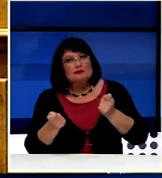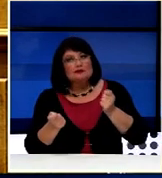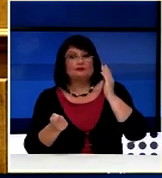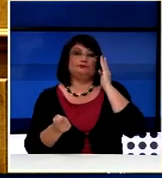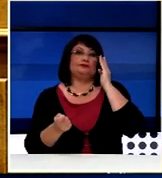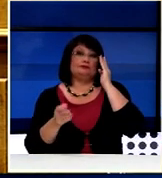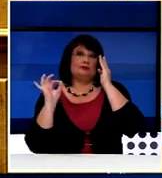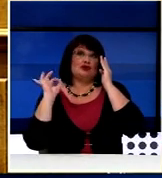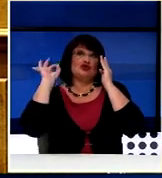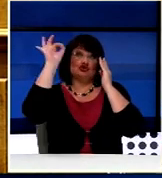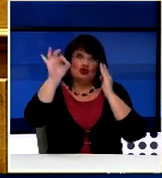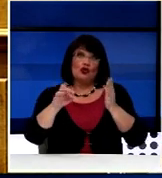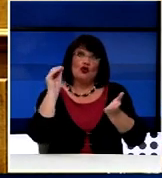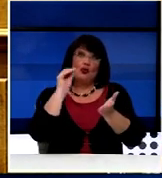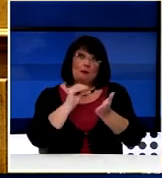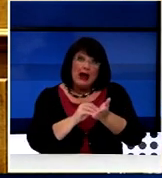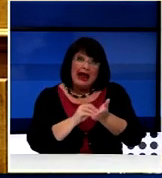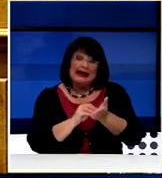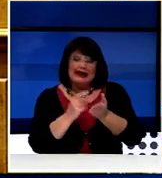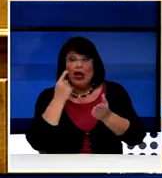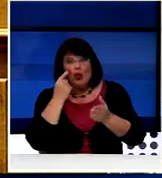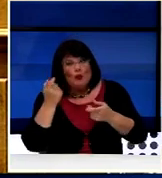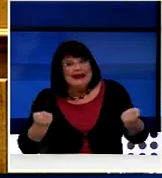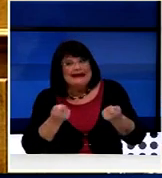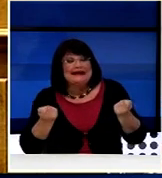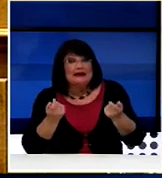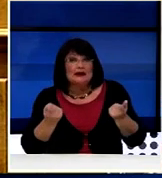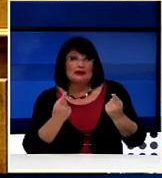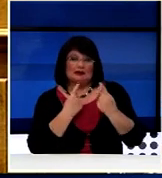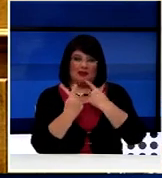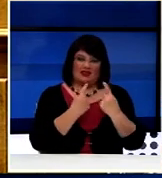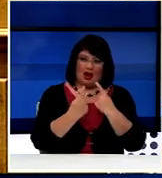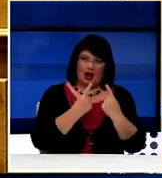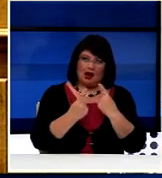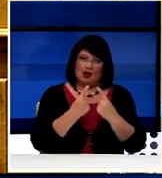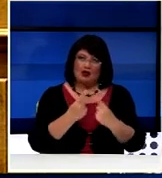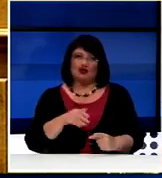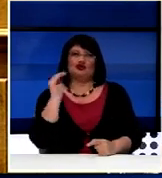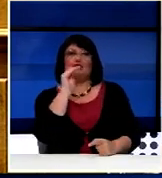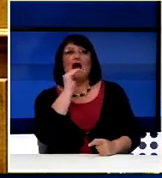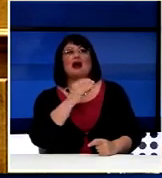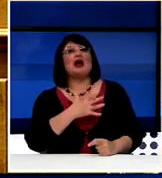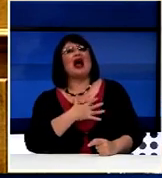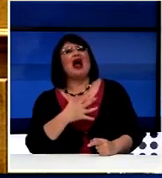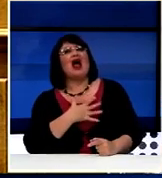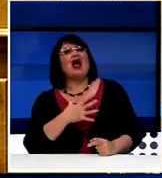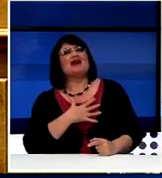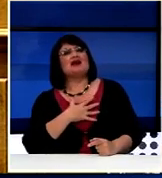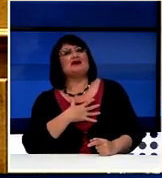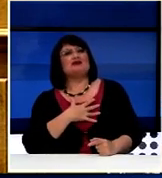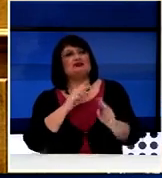με στόχο την επανεκκίνηση των διερευνητικών και την προσφυγή στην Χάγη, αν χρειαστεί, όπως εμείς